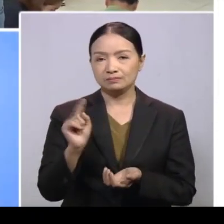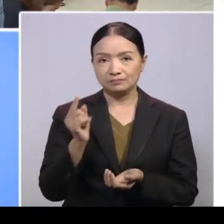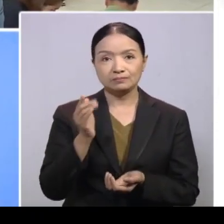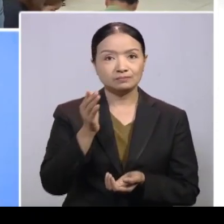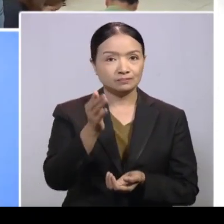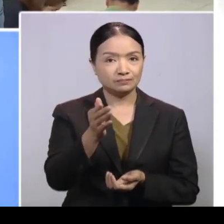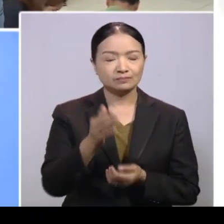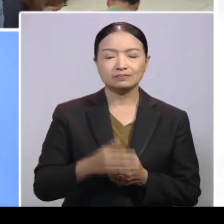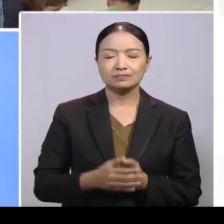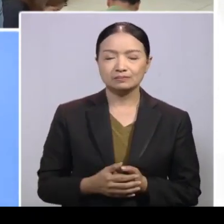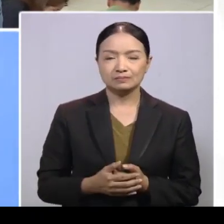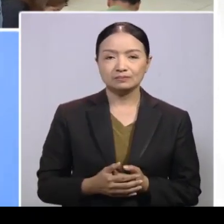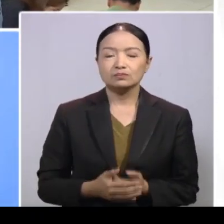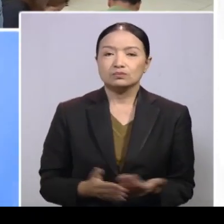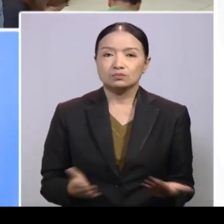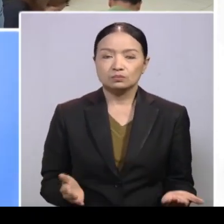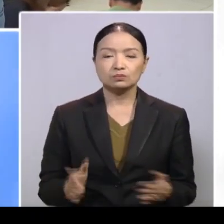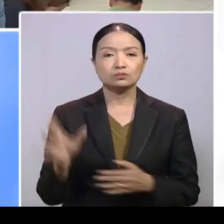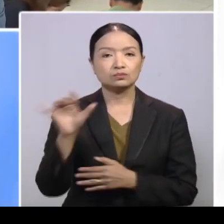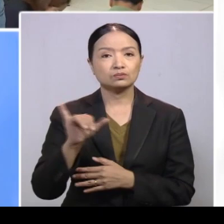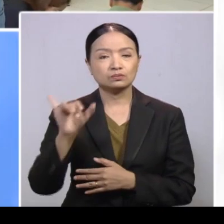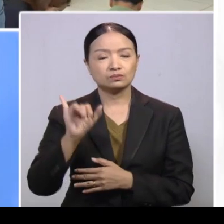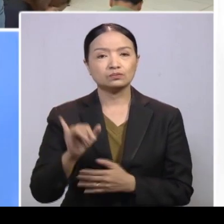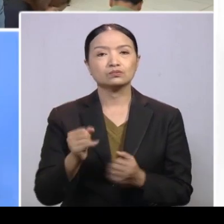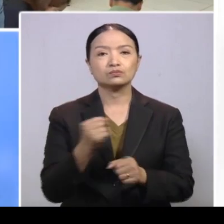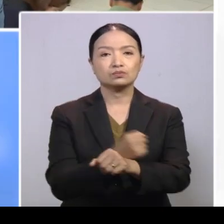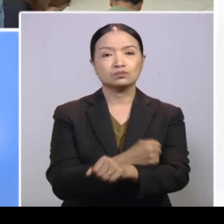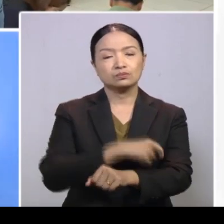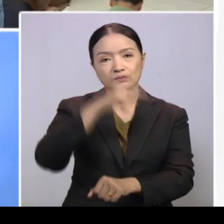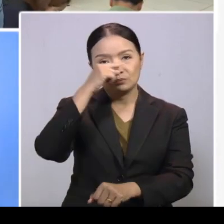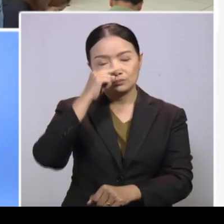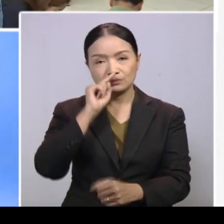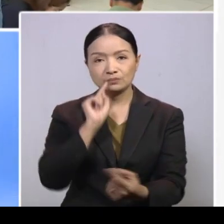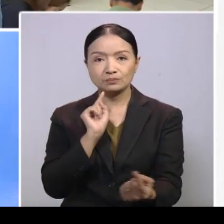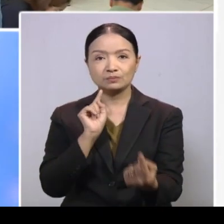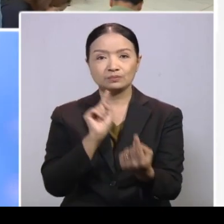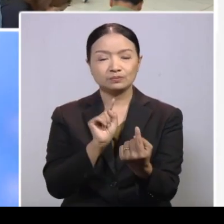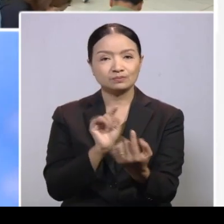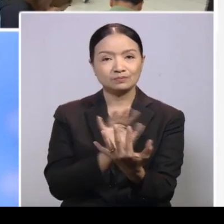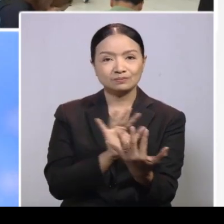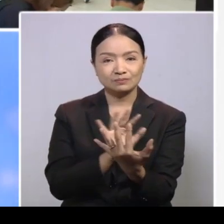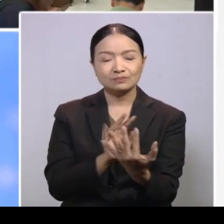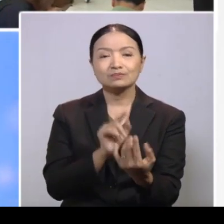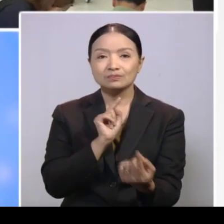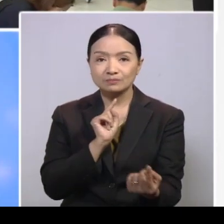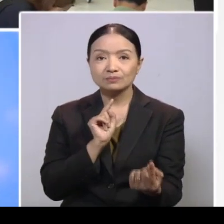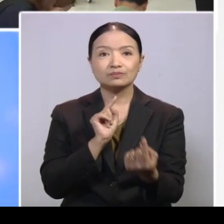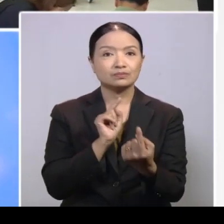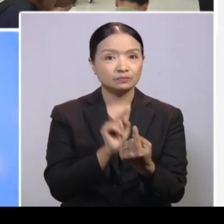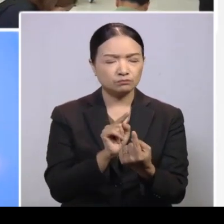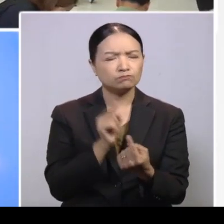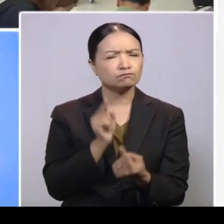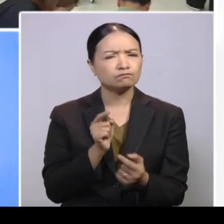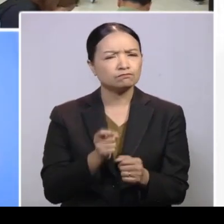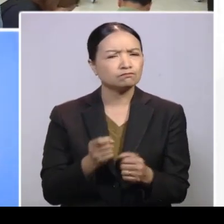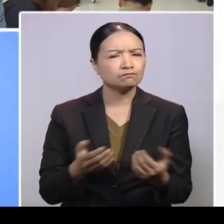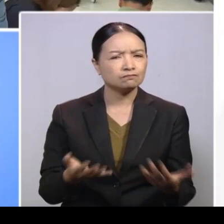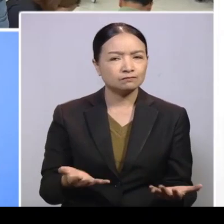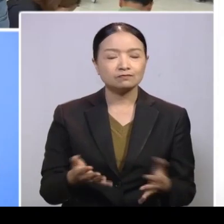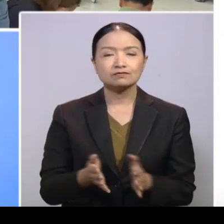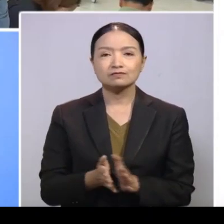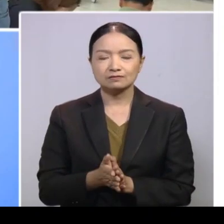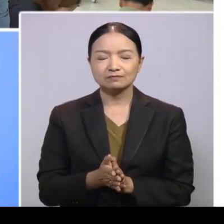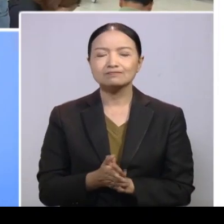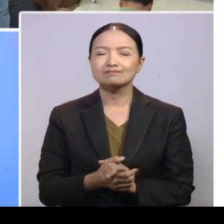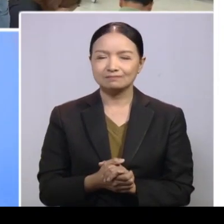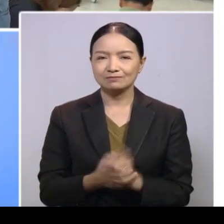นะครับวินาทีที่ญาติได้เจอแรงงานไทยที่ต้องบอกว่าเอาชีวิตรอดตายจากเหตุการณ์ที่อิสราเอลกลับมาได้